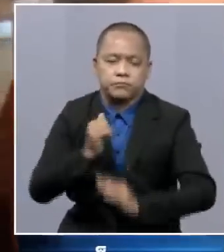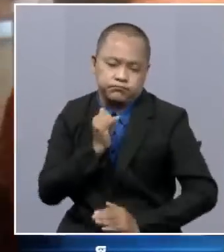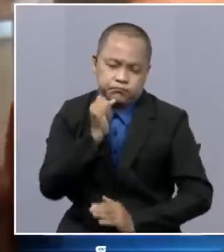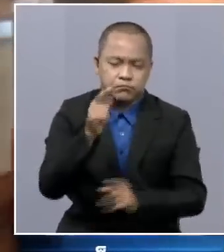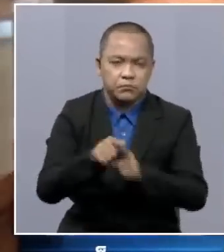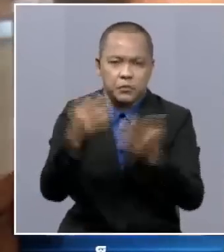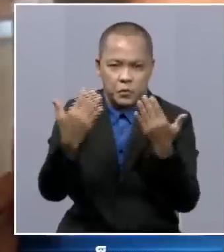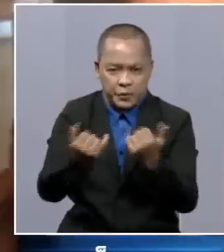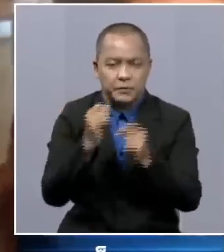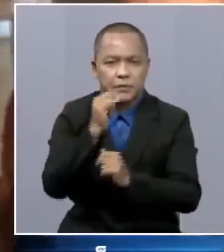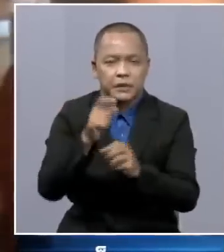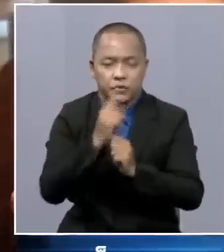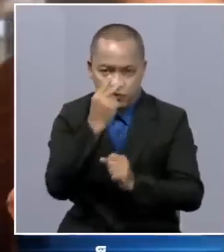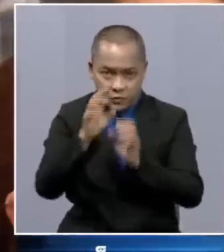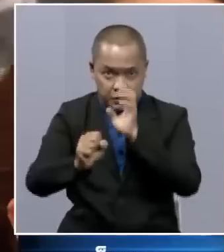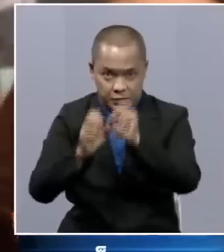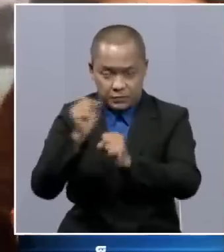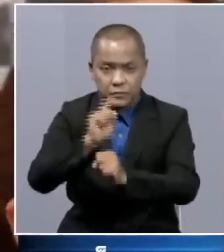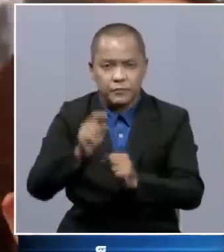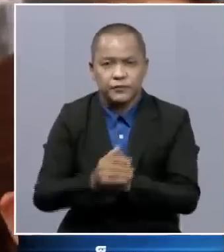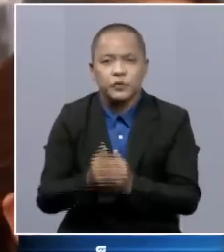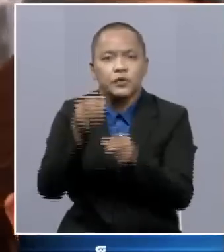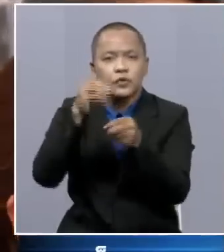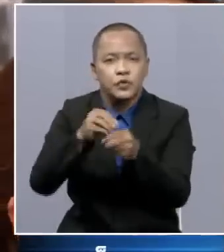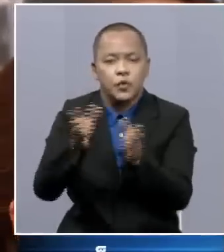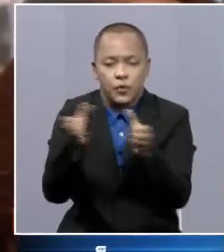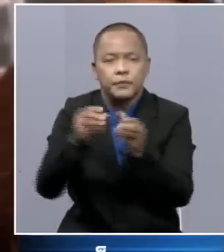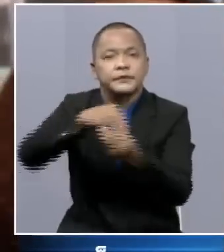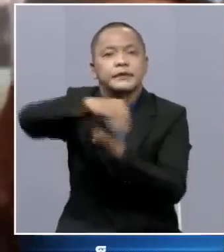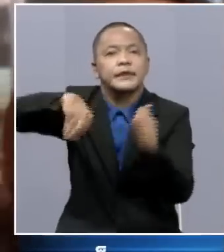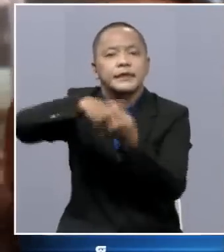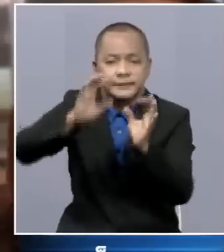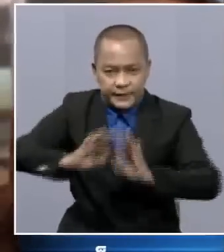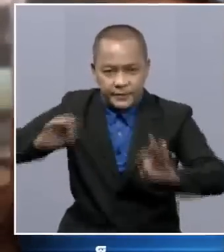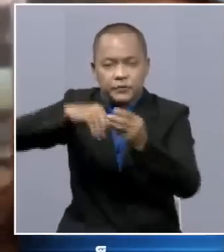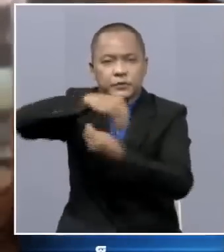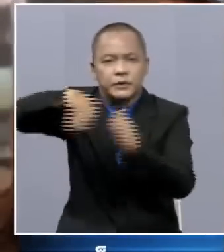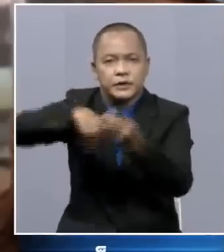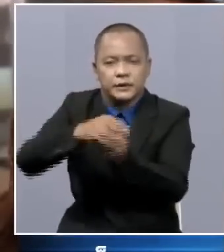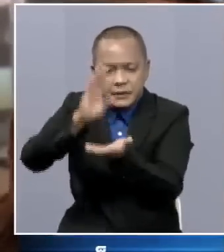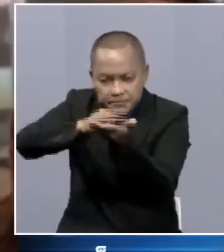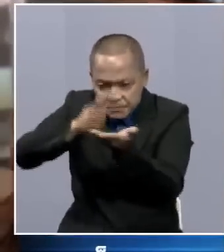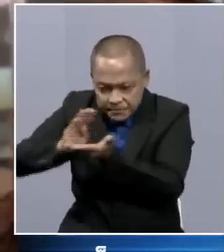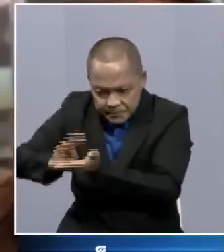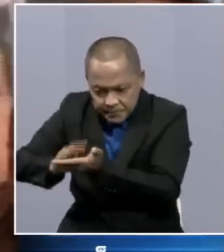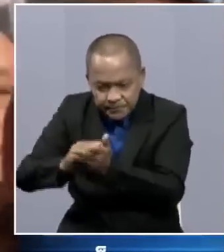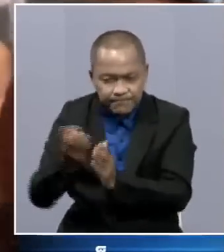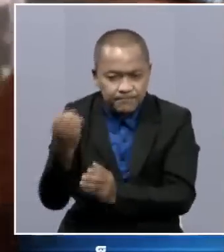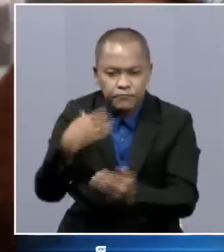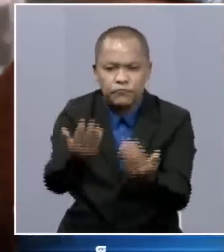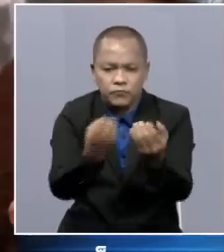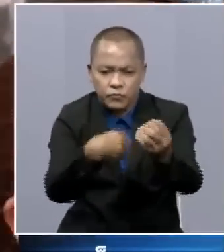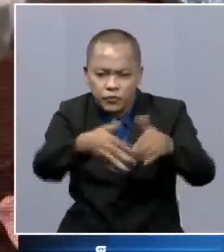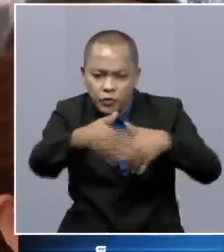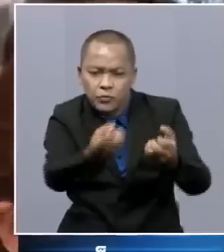ที่หลังจากนี้ของคุณเศรษฐาเนี่ยต้องจับตาเพราะว่าอยู่ในทีมเศรษฐกิจเป็นหลักใช่ไหมครับแล้วก็จะไปเก็บข้อมูลฟังเสียงจากชาวบ้านอะไร